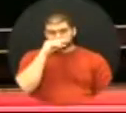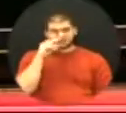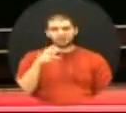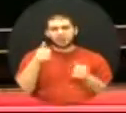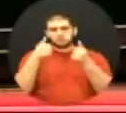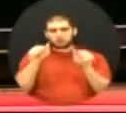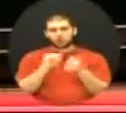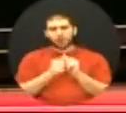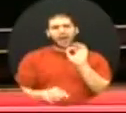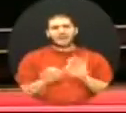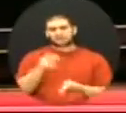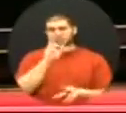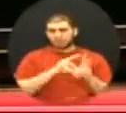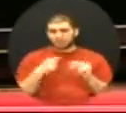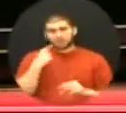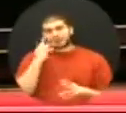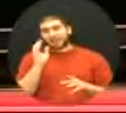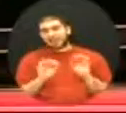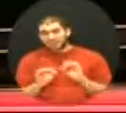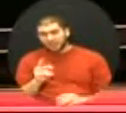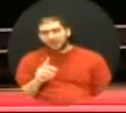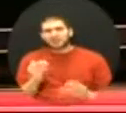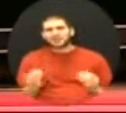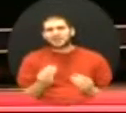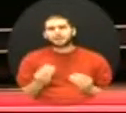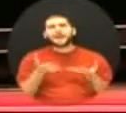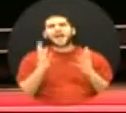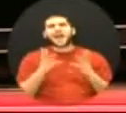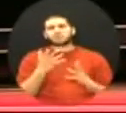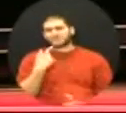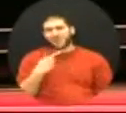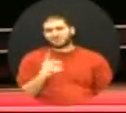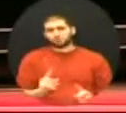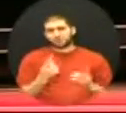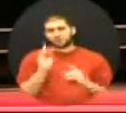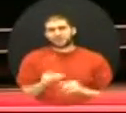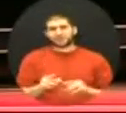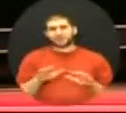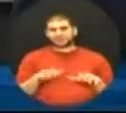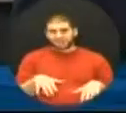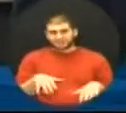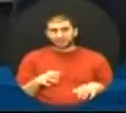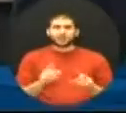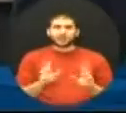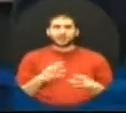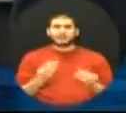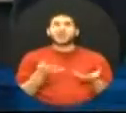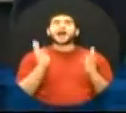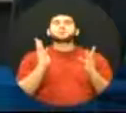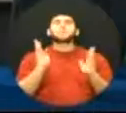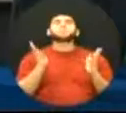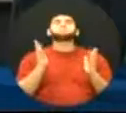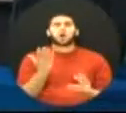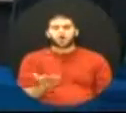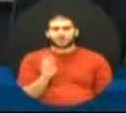והפוסטים או ההסתה שאת מדברת עליו, אני לא יודע שההסתה, הדברים החמורים והחריפים שנאמרים נגד נשיא המדינה, נאמרים גם דברים חמורים מאוד מאוד מאוד